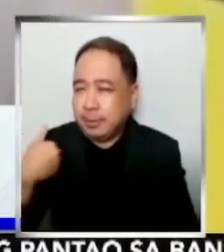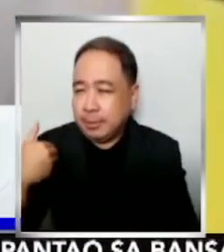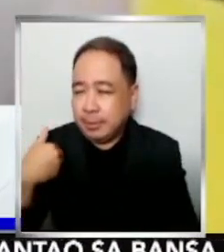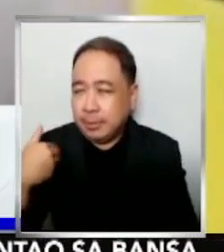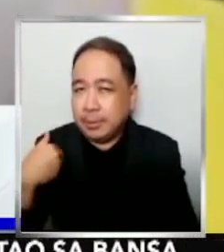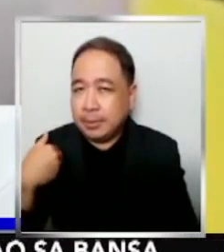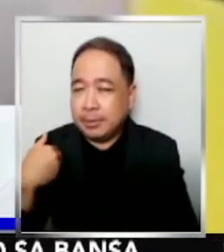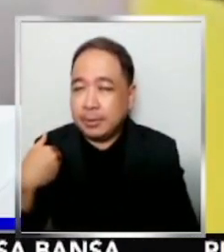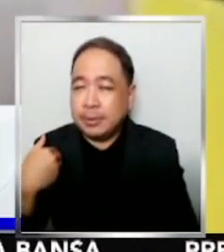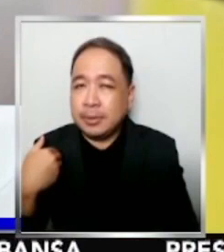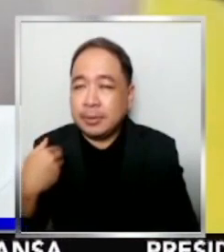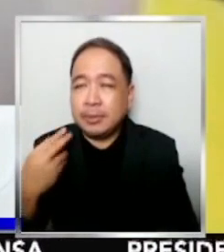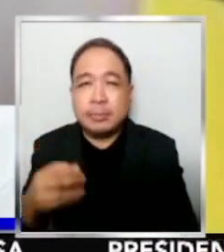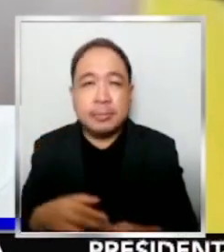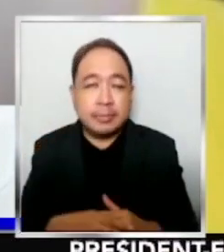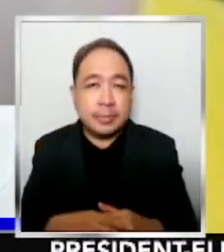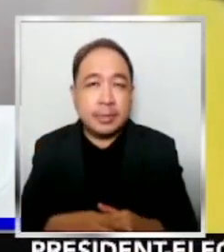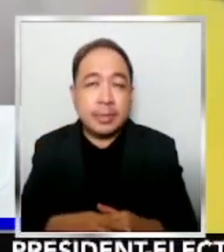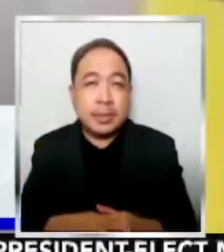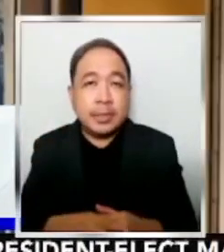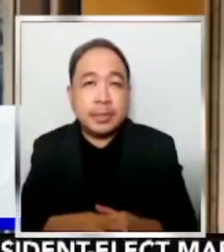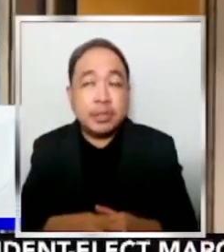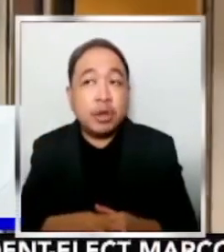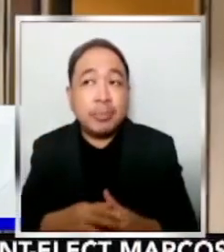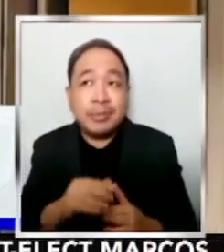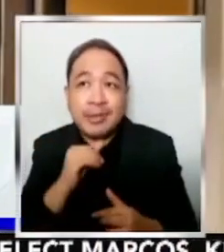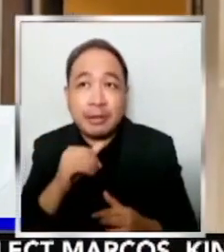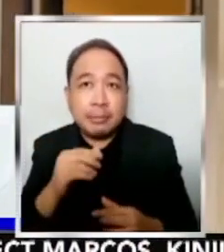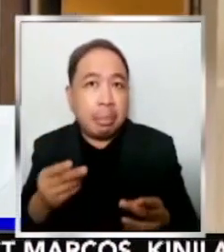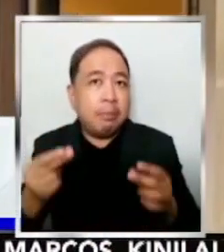siguro mangyayari at hindi ganun kabilis.